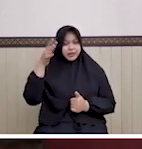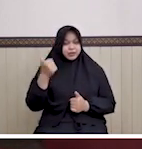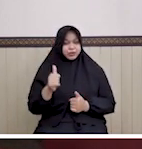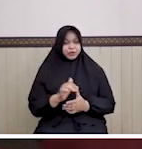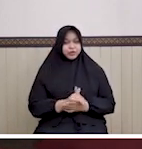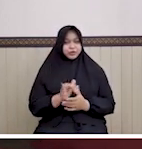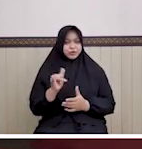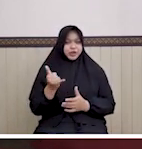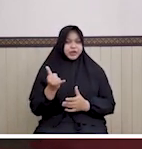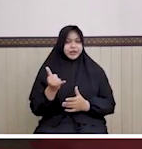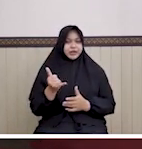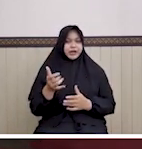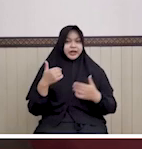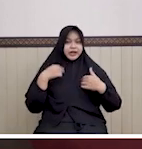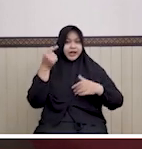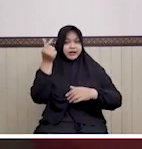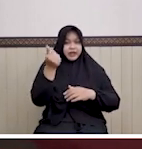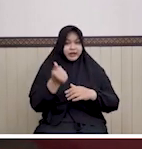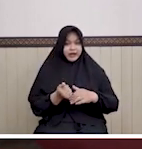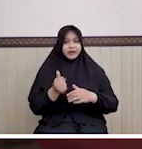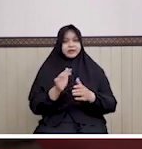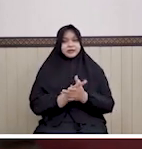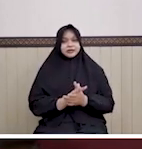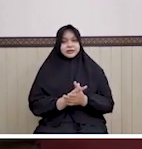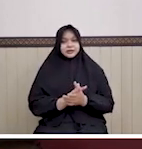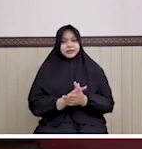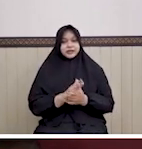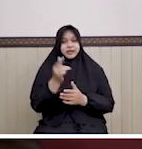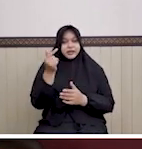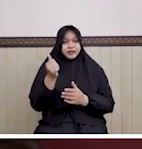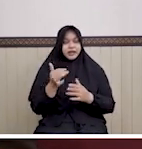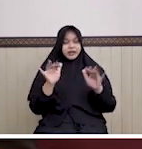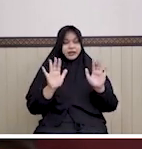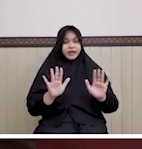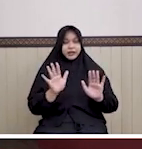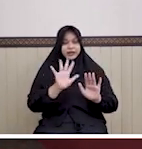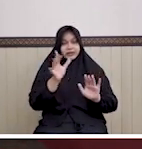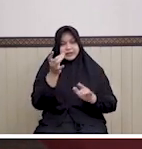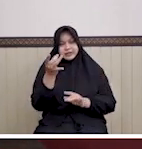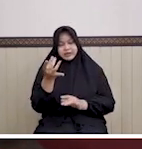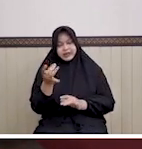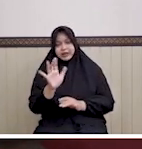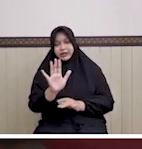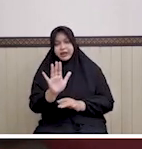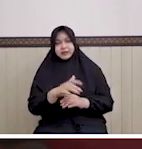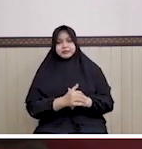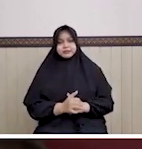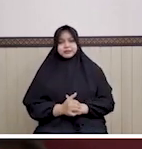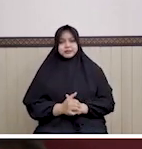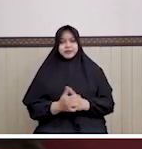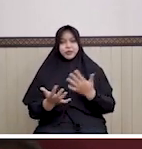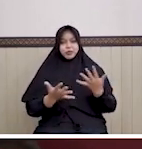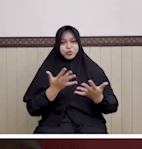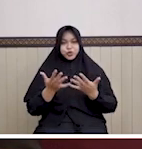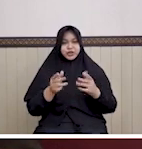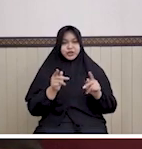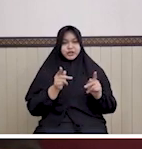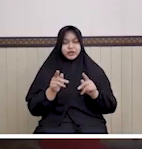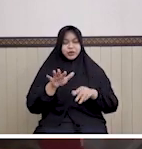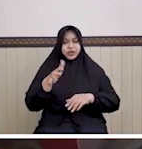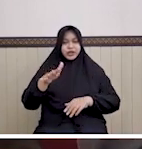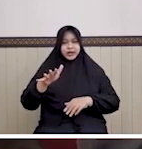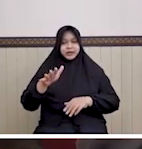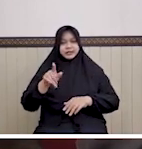juga dilekati dengan anggaran yang dilekati dengan anggaran yang tidak sedikit Pak Safei mungkin kalau